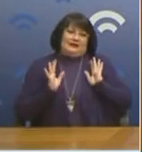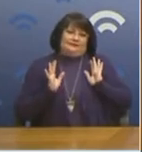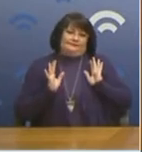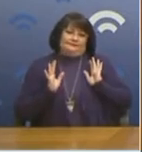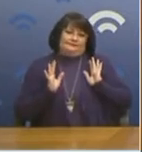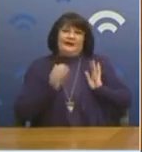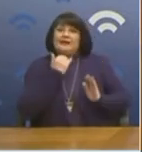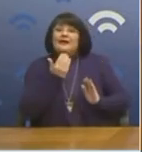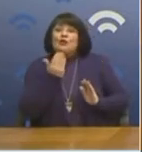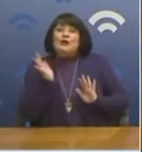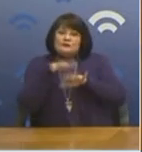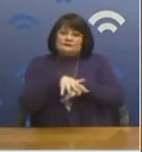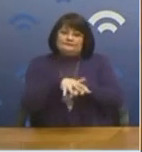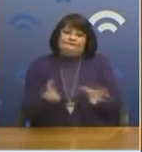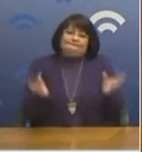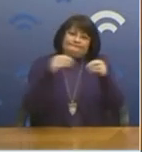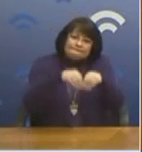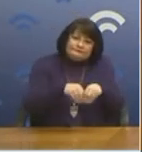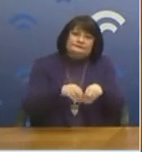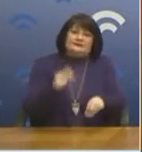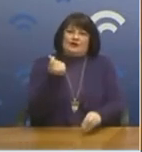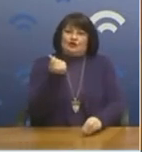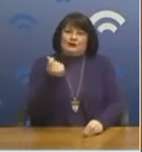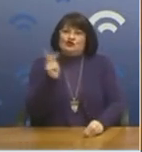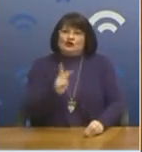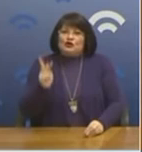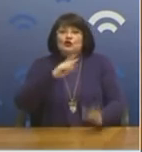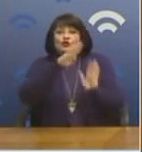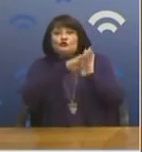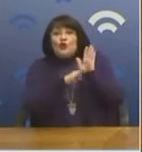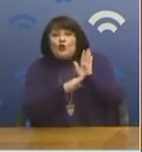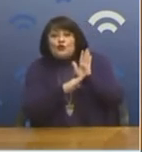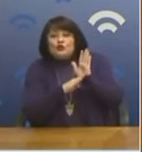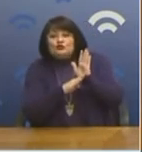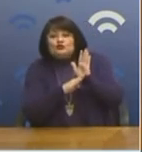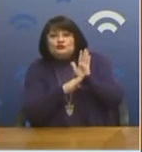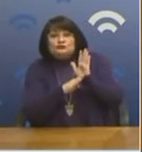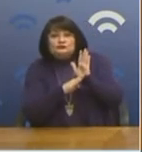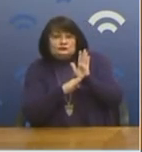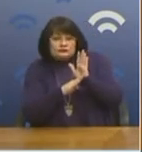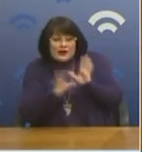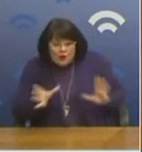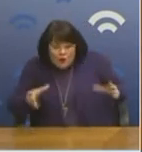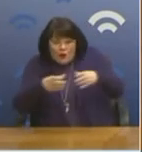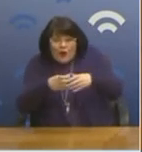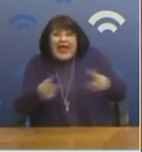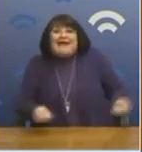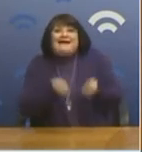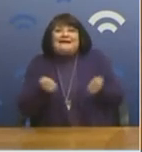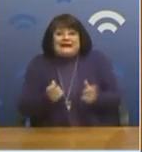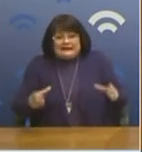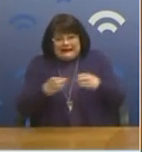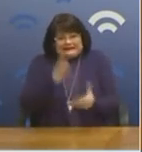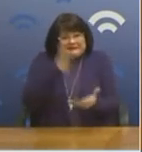να ενσωματώσει με οικονομικούς και κοινωνικούς όρους ένα μεγάλο κομμάτι της εργατικής τάξης και των